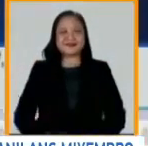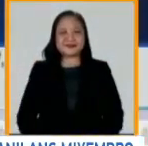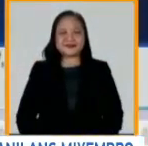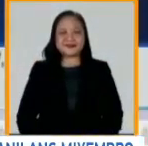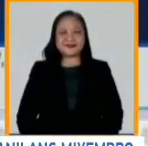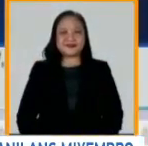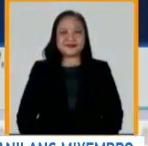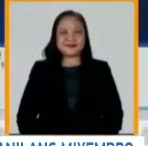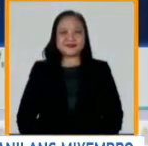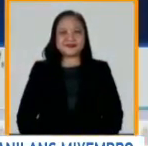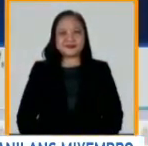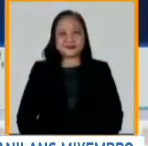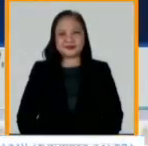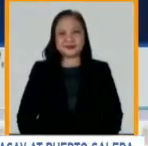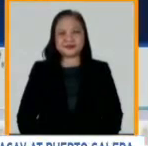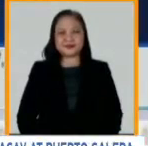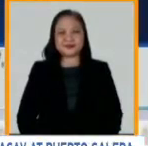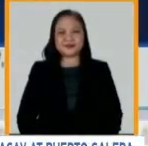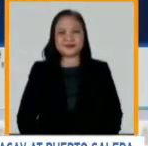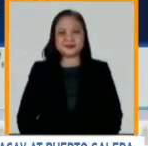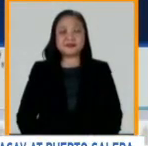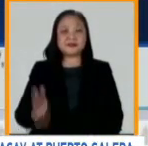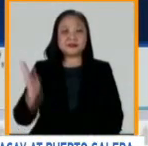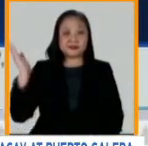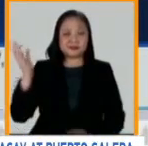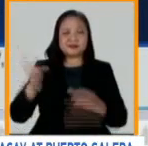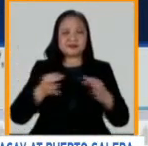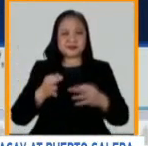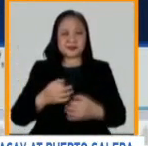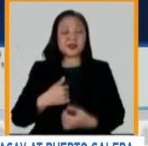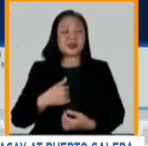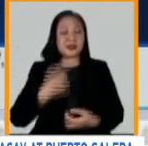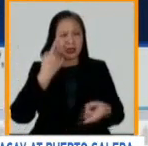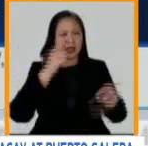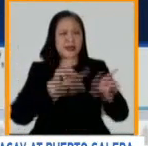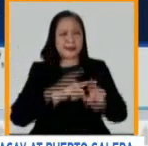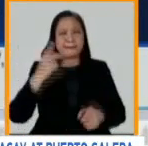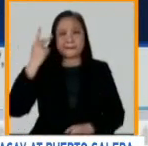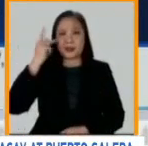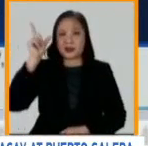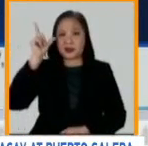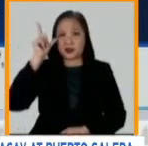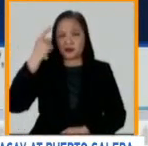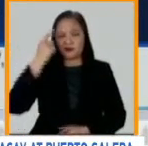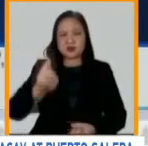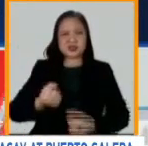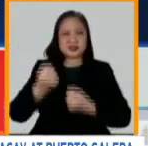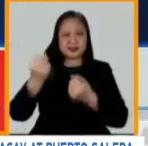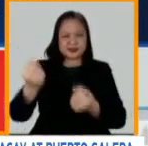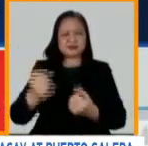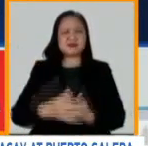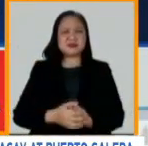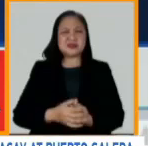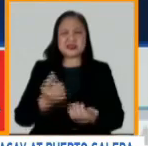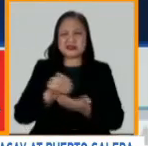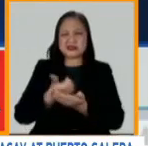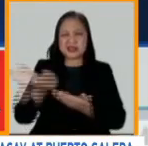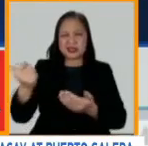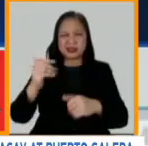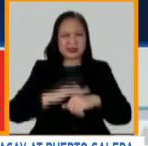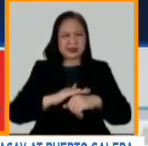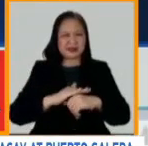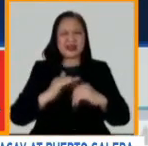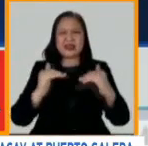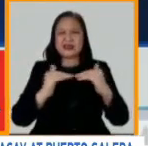bagay. Kasi sila mismo. Pabor si Senator Ping Lacson sa mungkahing tanggalin na ang alert level system sa bansa.